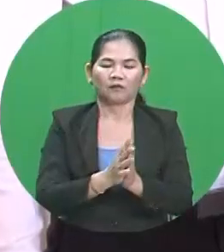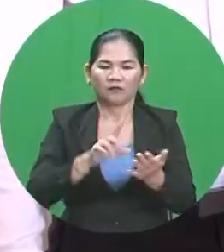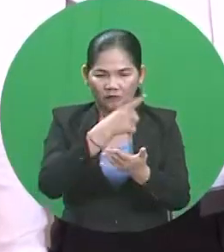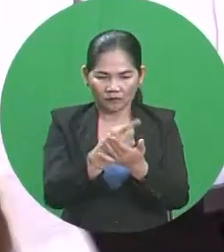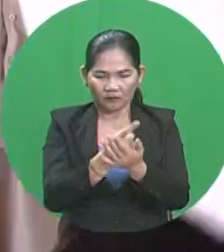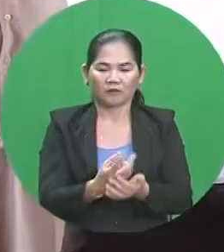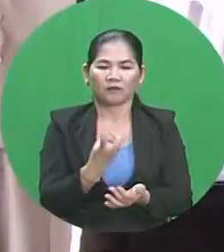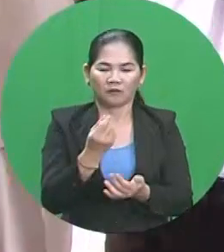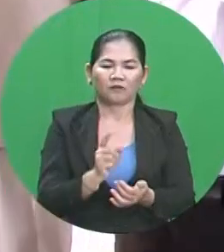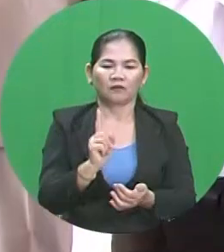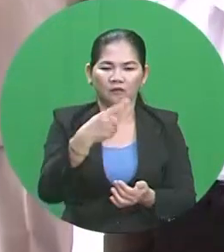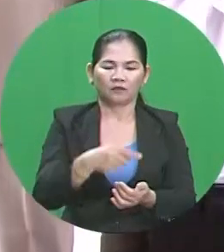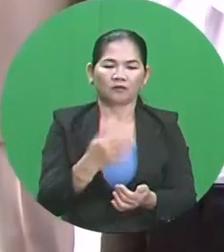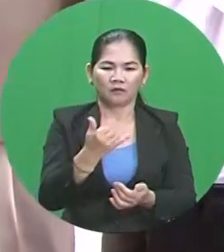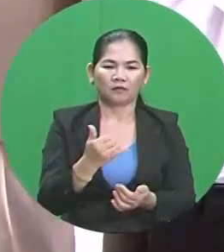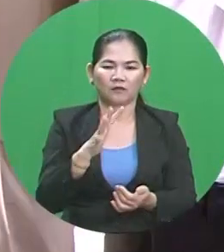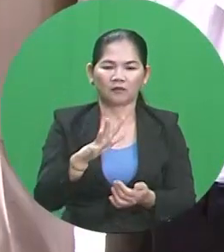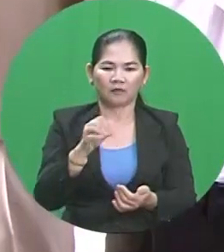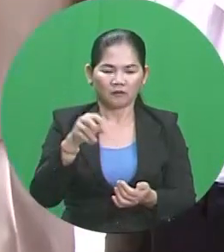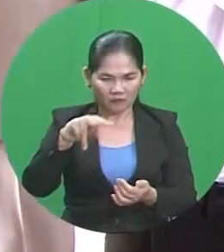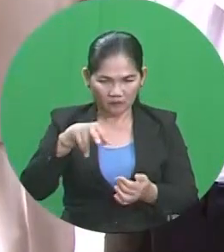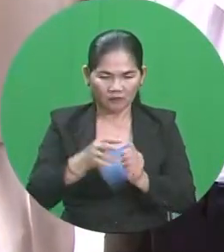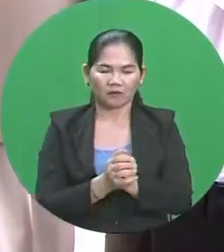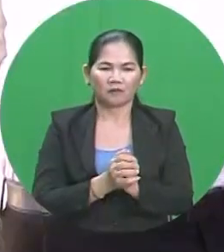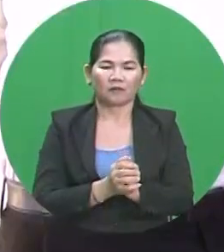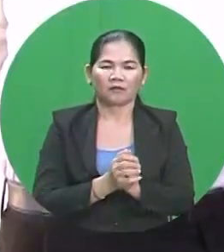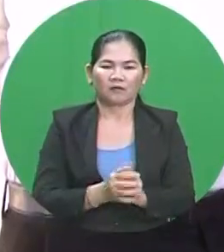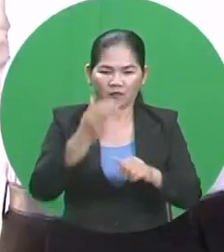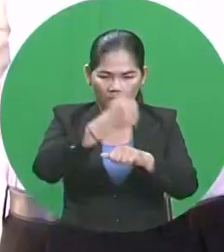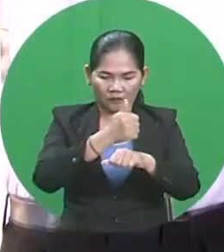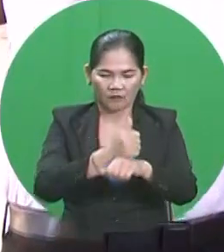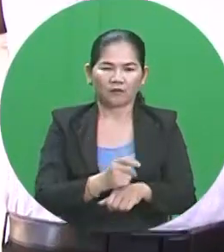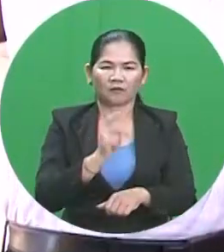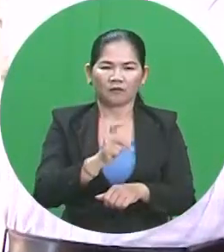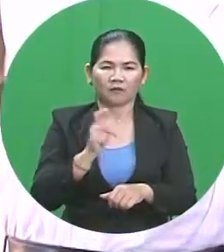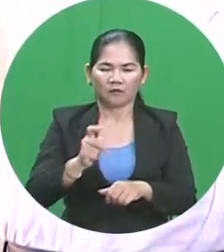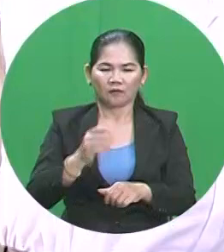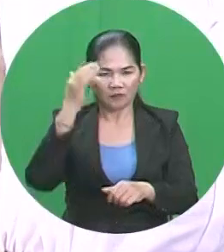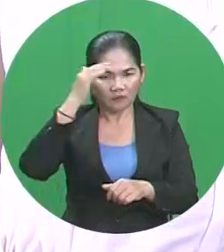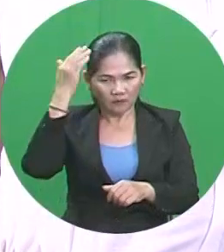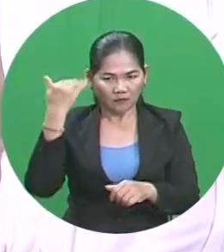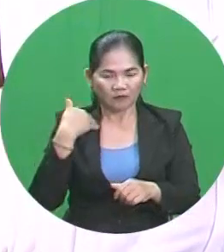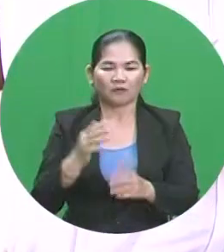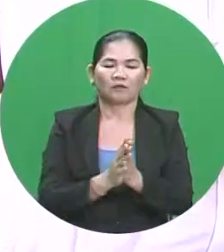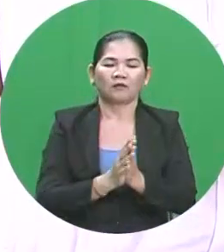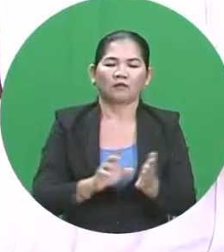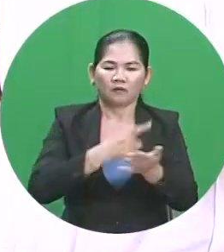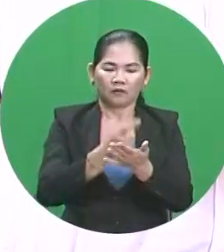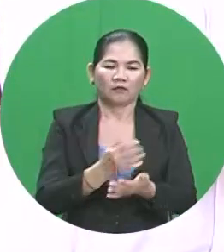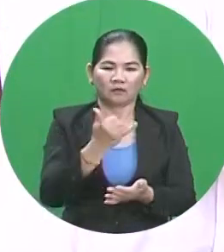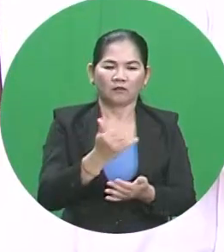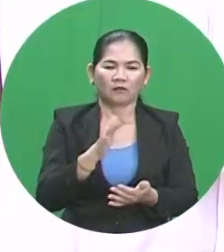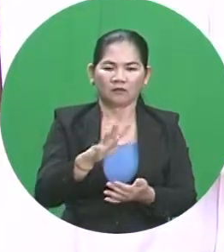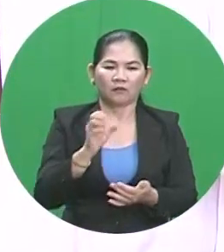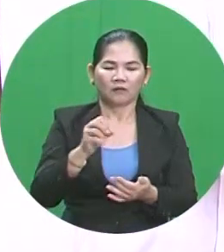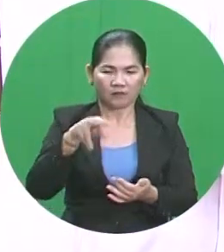ថវិកា 1,650 ដុល្លារនិងអគ្គនាយកប៊ុនវុទ្ធានិងលោកស្រីបានចូលរួមថវិកា